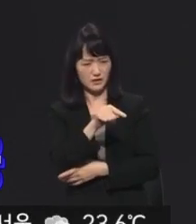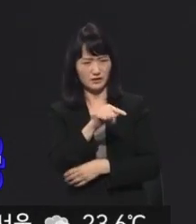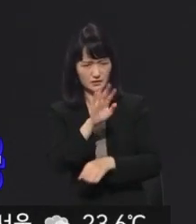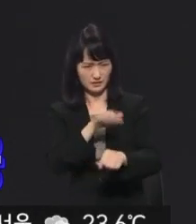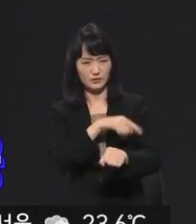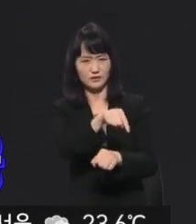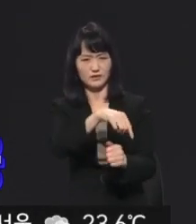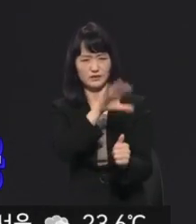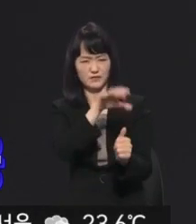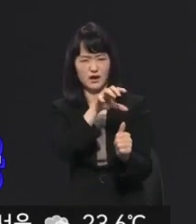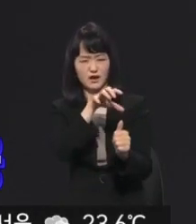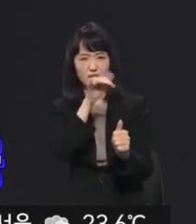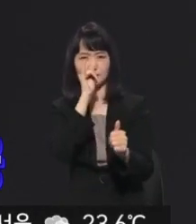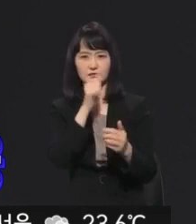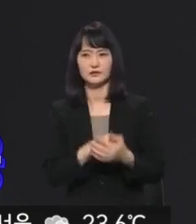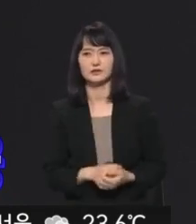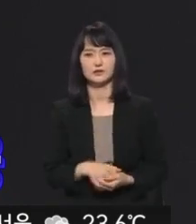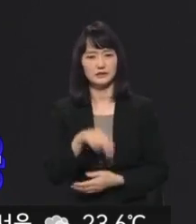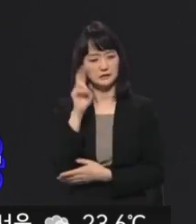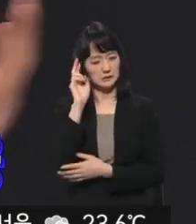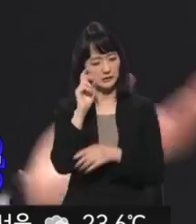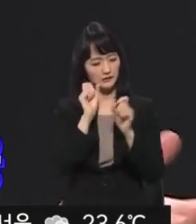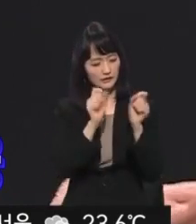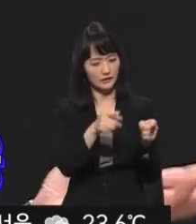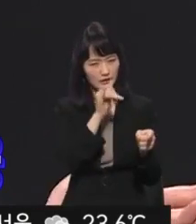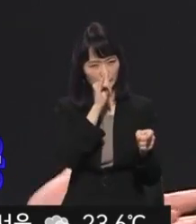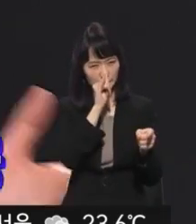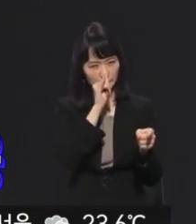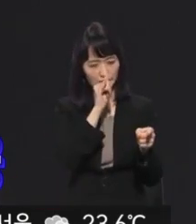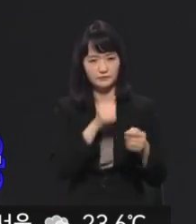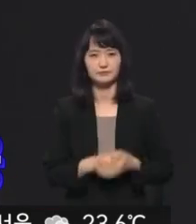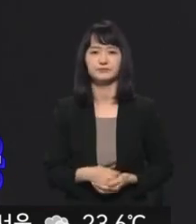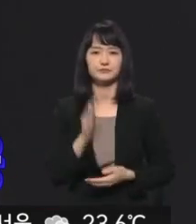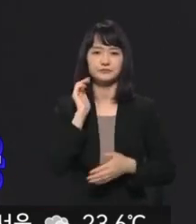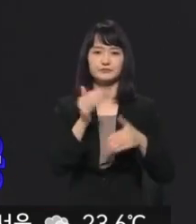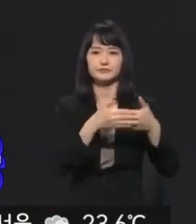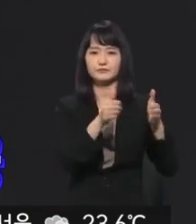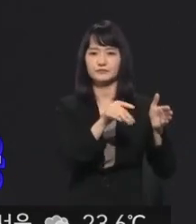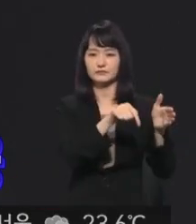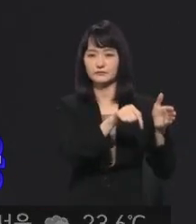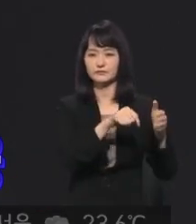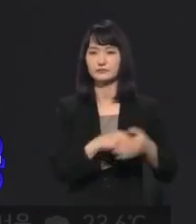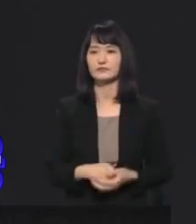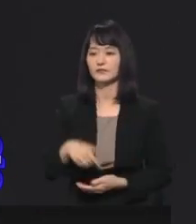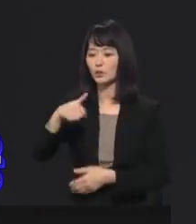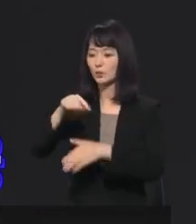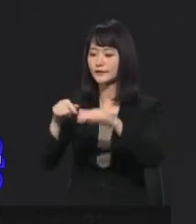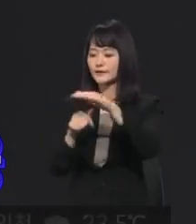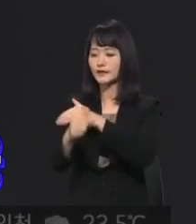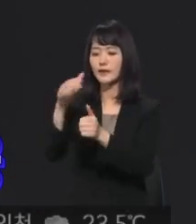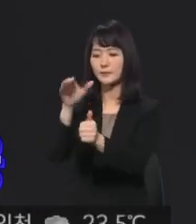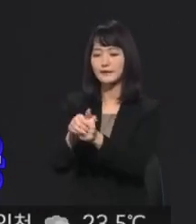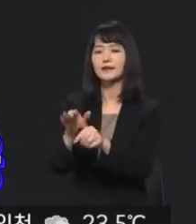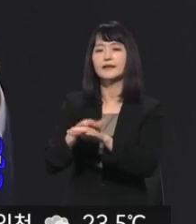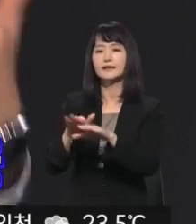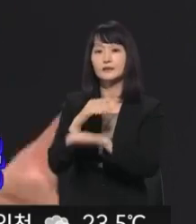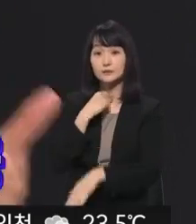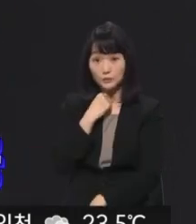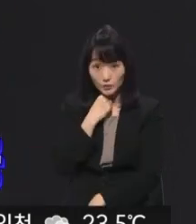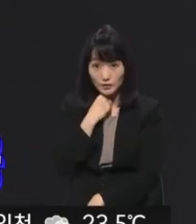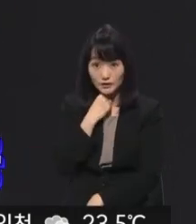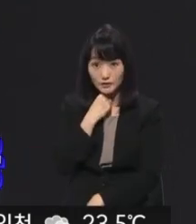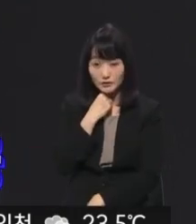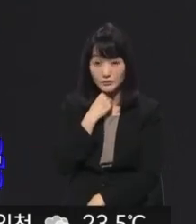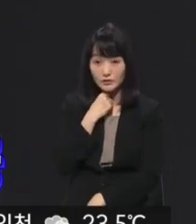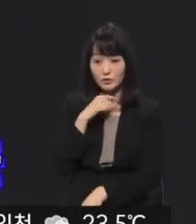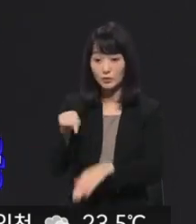기회가 있을까 뭐 이런 이제현 2 나왔다네요 어디서 겠어요 재촉에 신 분위기는 이제 걸어 내 대표가 수석 해주길 바라지만 수습을 하더라도 사태 표명하면서